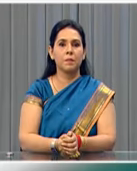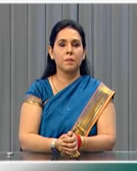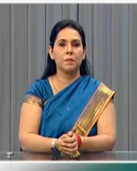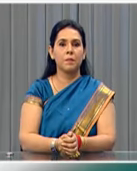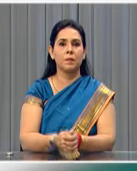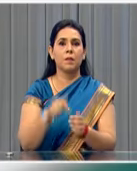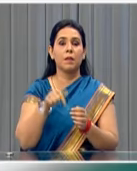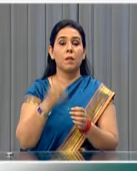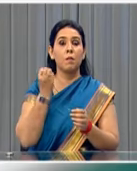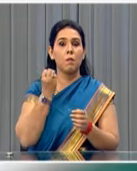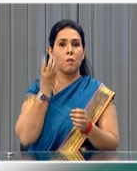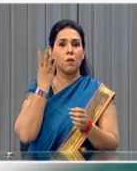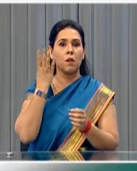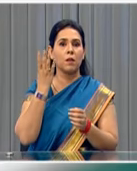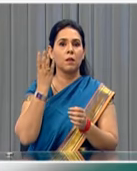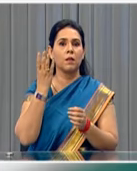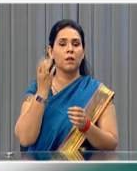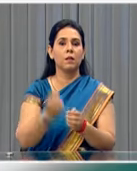ये सवेरा